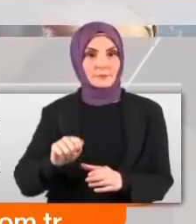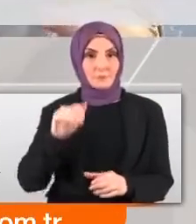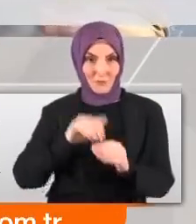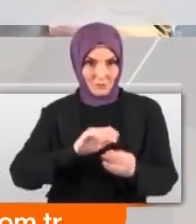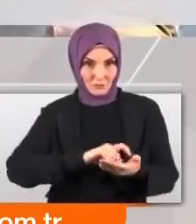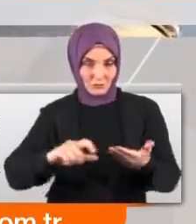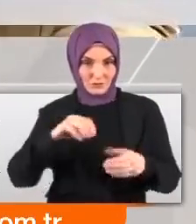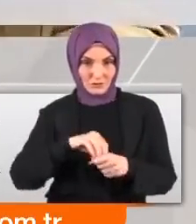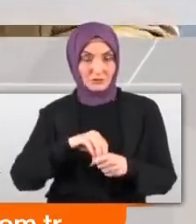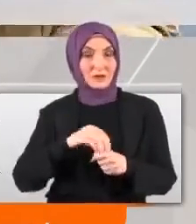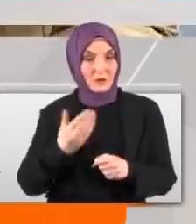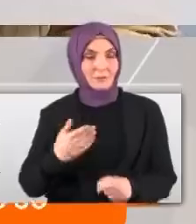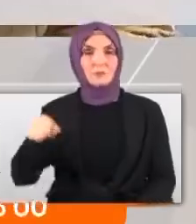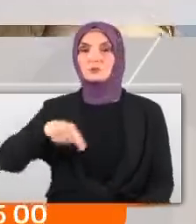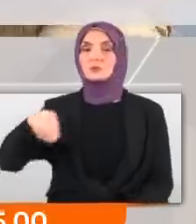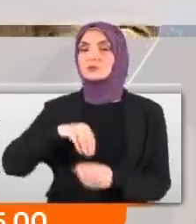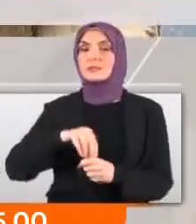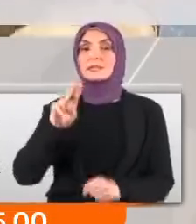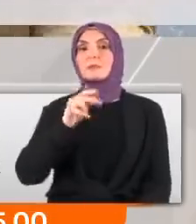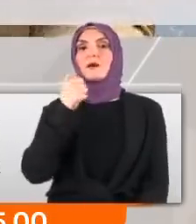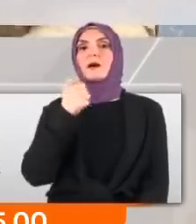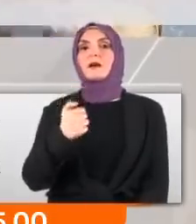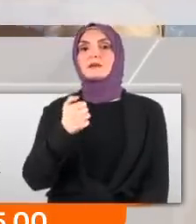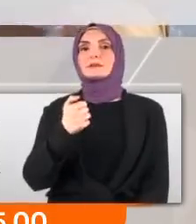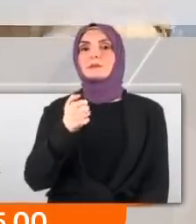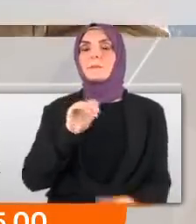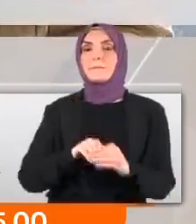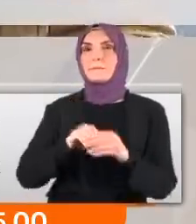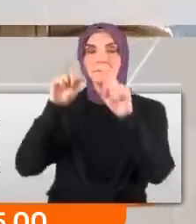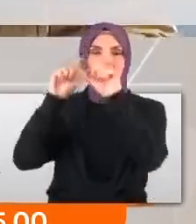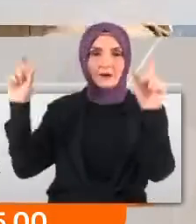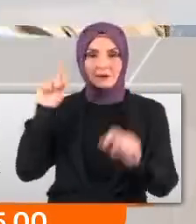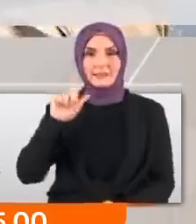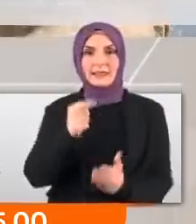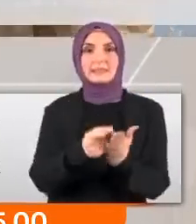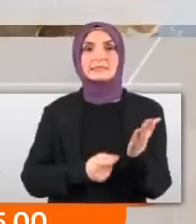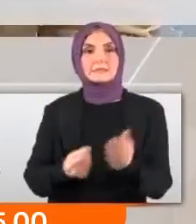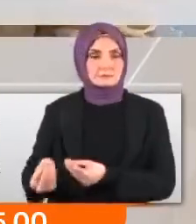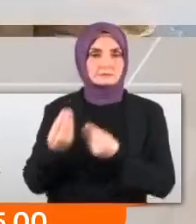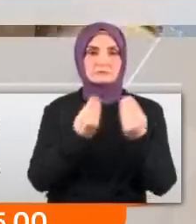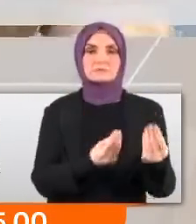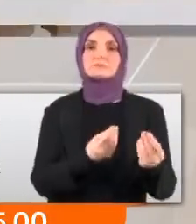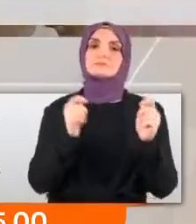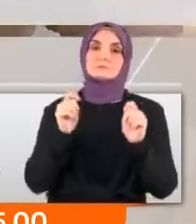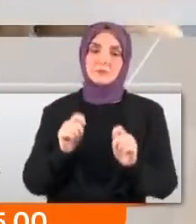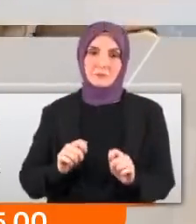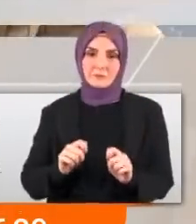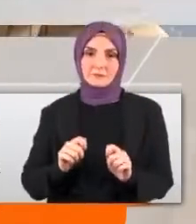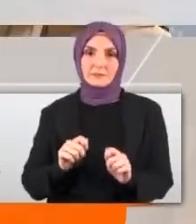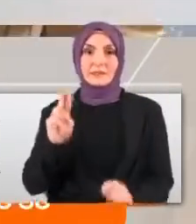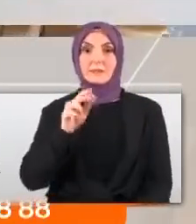partilerden dediğimiz gibi 26 siyasi parti listelerini bugün itibariyle teslim etmiş oldu. Peki bu 26 parti